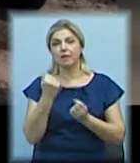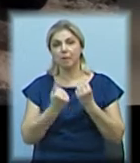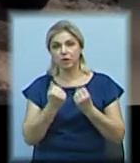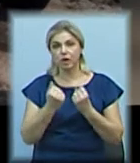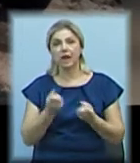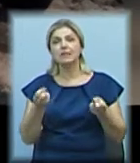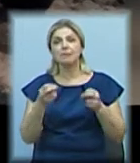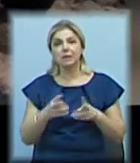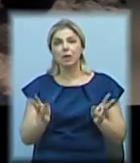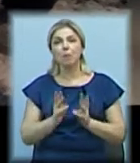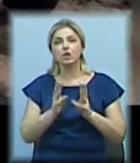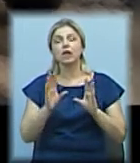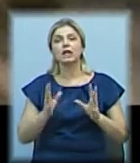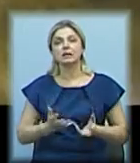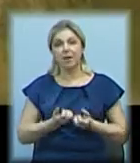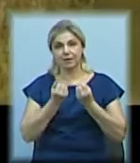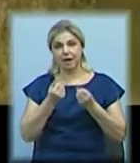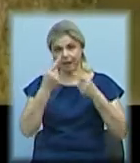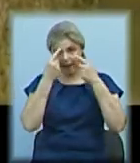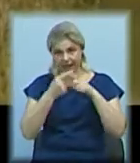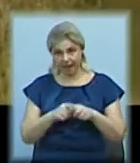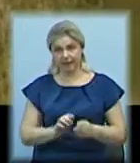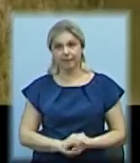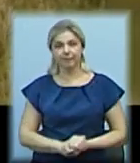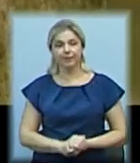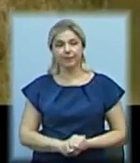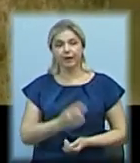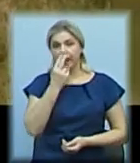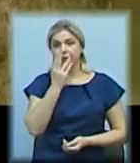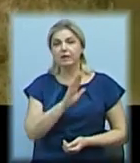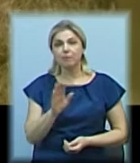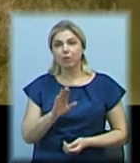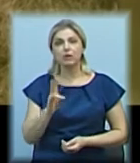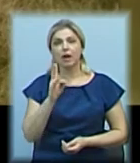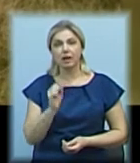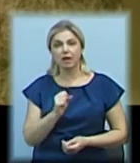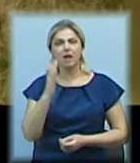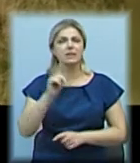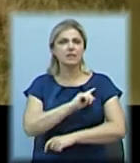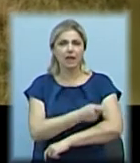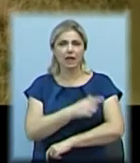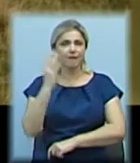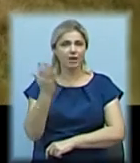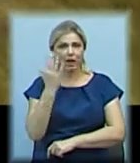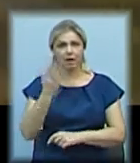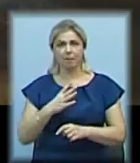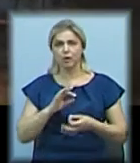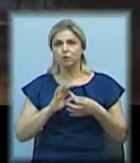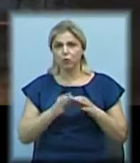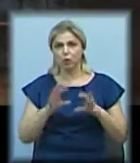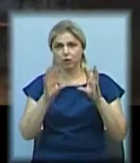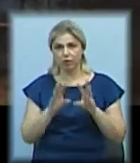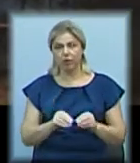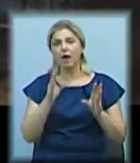спеціальної пожежно-рятувальної техніки Кимбурського гарнізону. Незважаючи на паричастий вітер, який ускладнював гасіння, вдалося